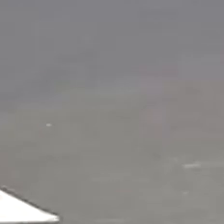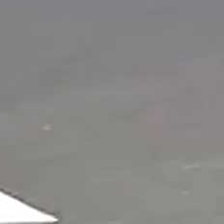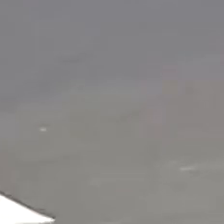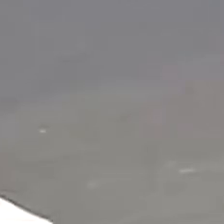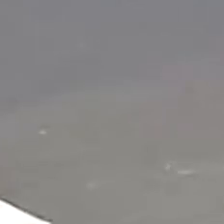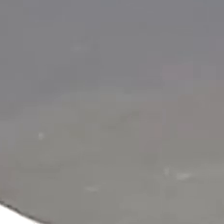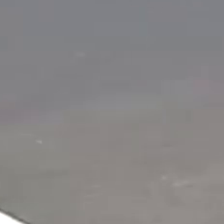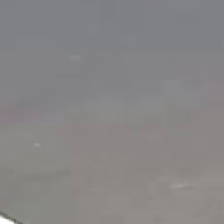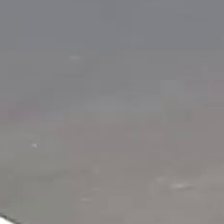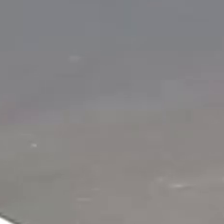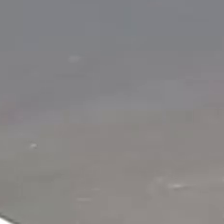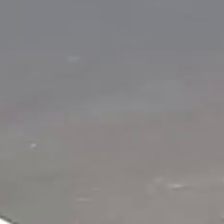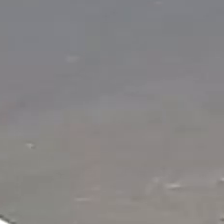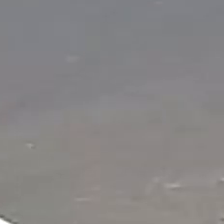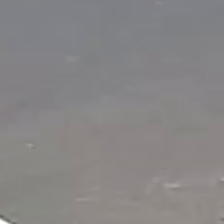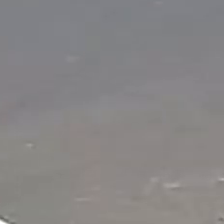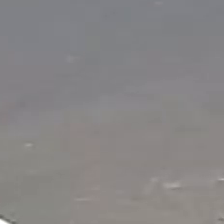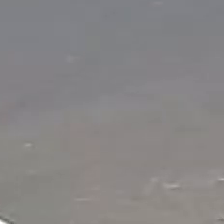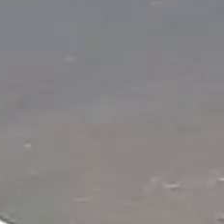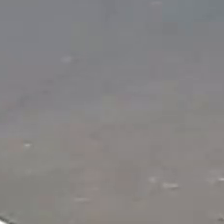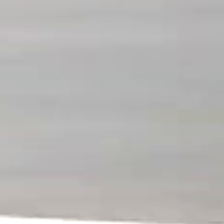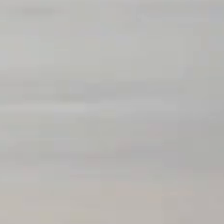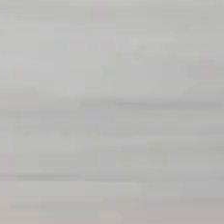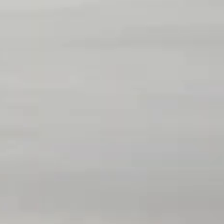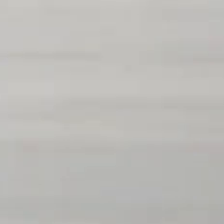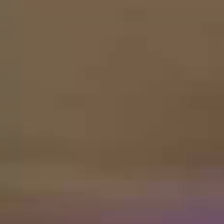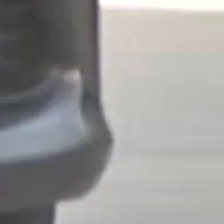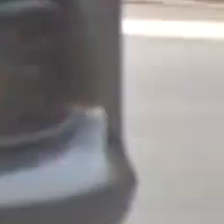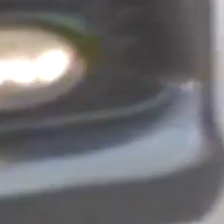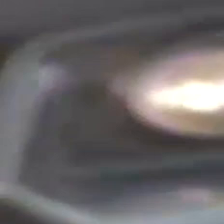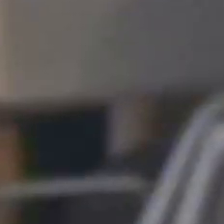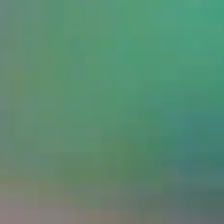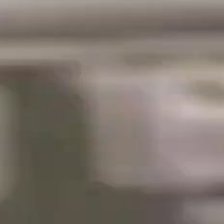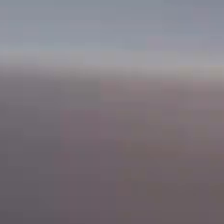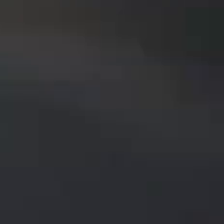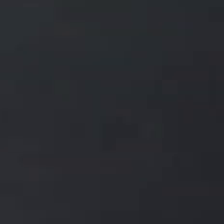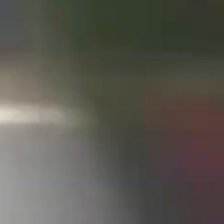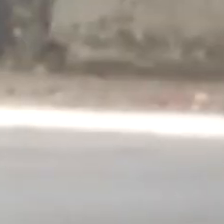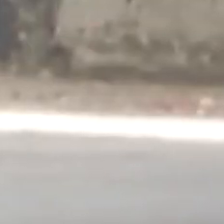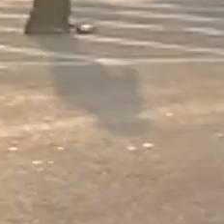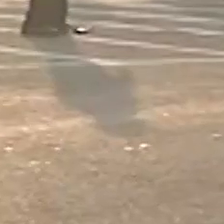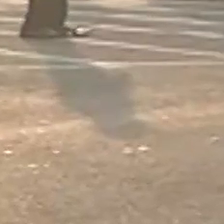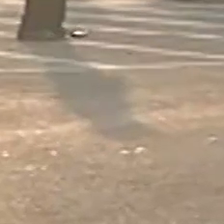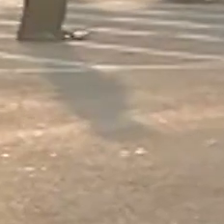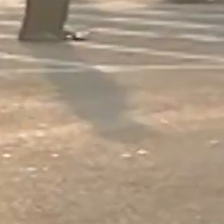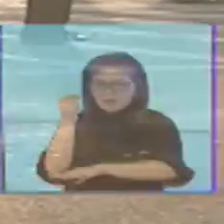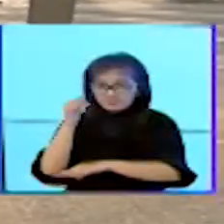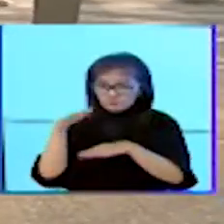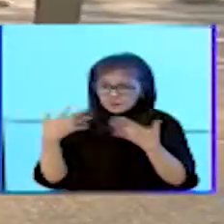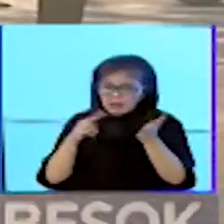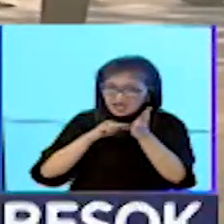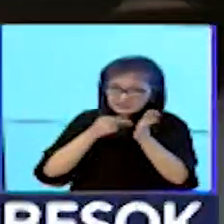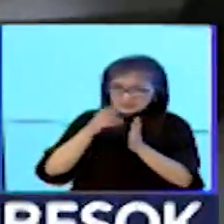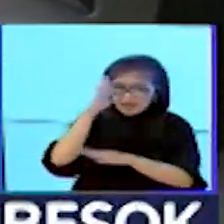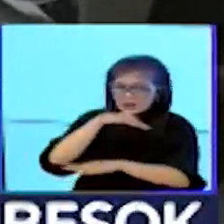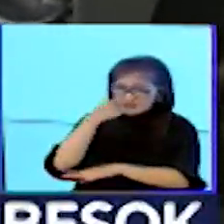aturan ganjil-genap kembali diberlakukan Senin lalu dengan masa sosialisasi hingga Rabu dan mulai Kamis melanggar